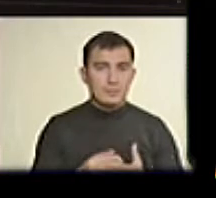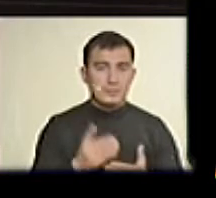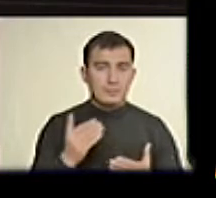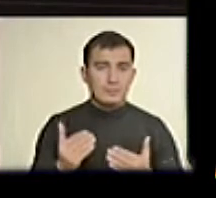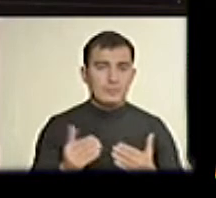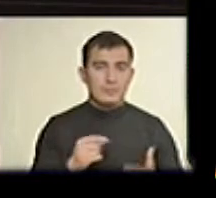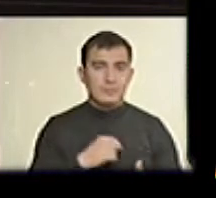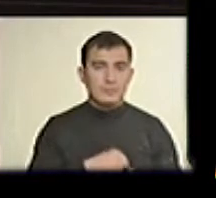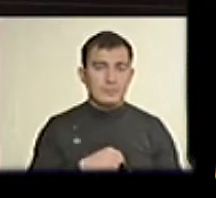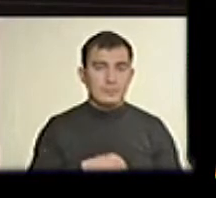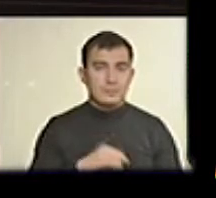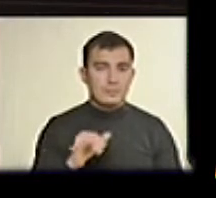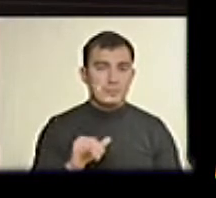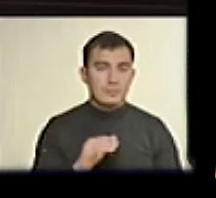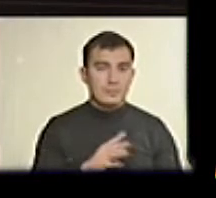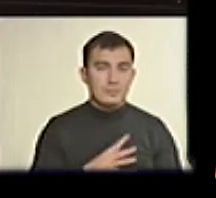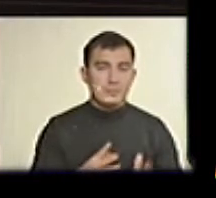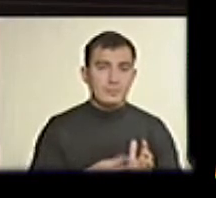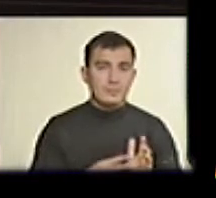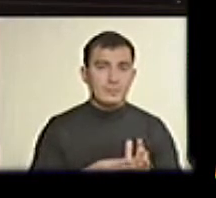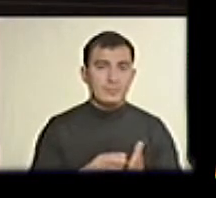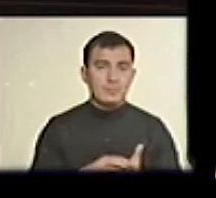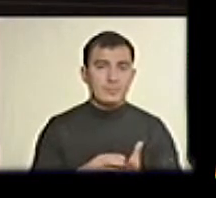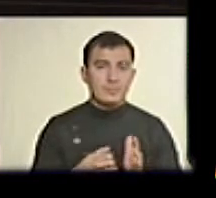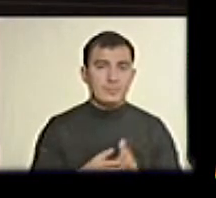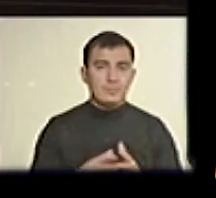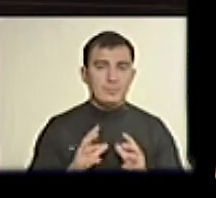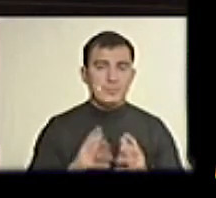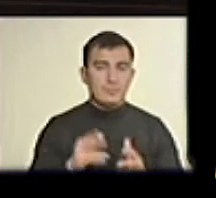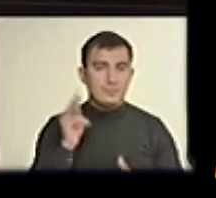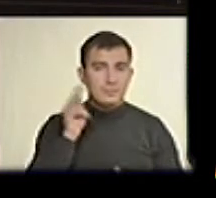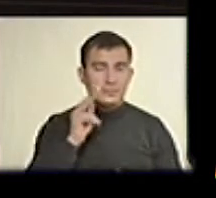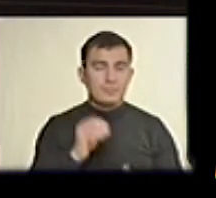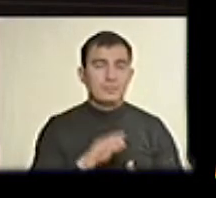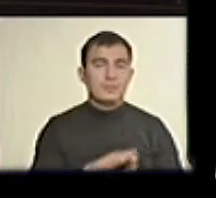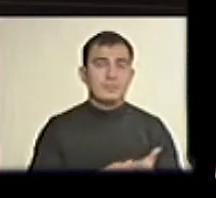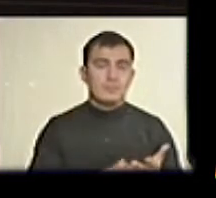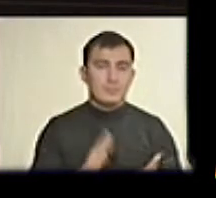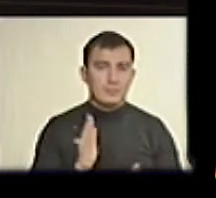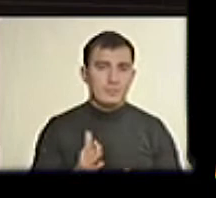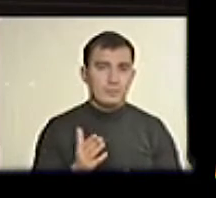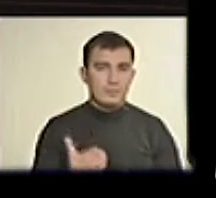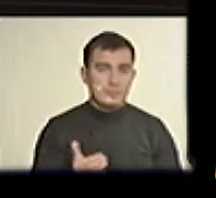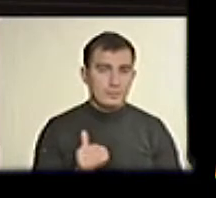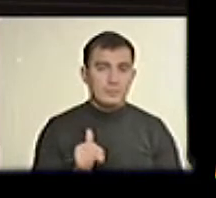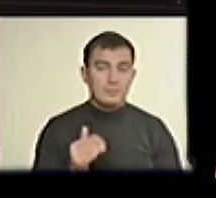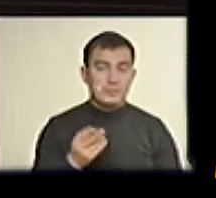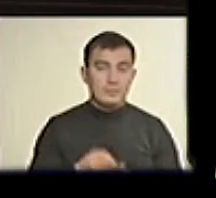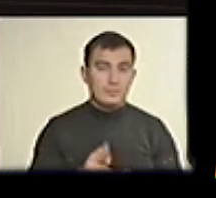munosabatlarini biz 9-sinf jahon tarixi darsida yana davom ettirishimiz mumkin va bu